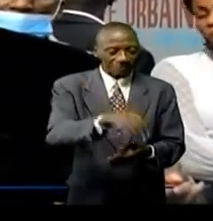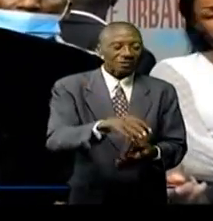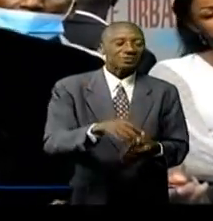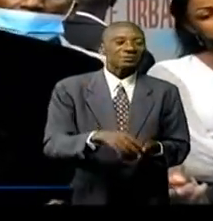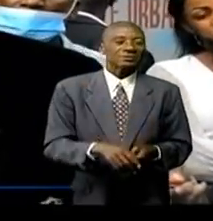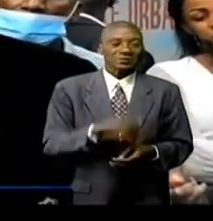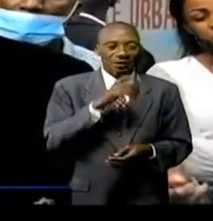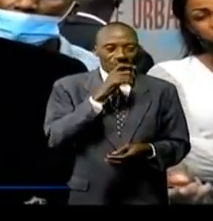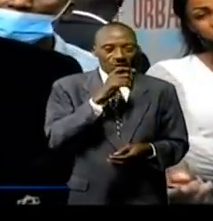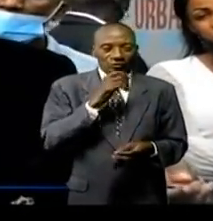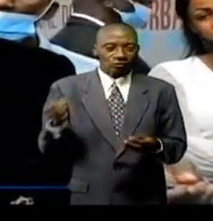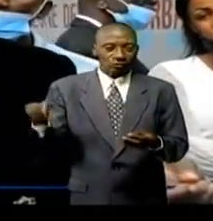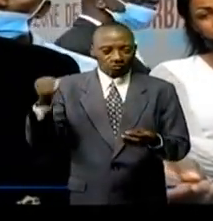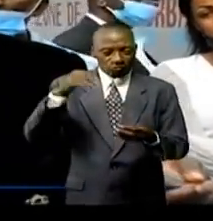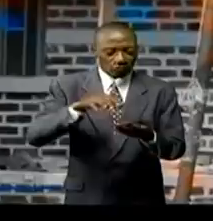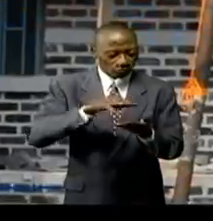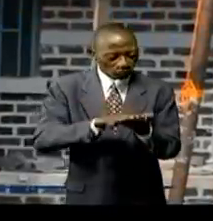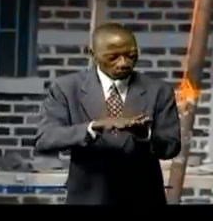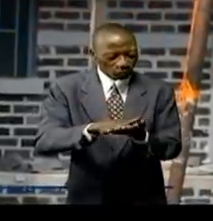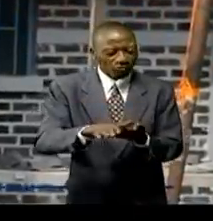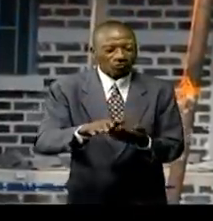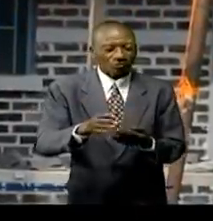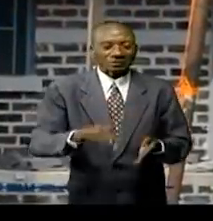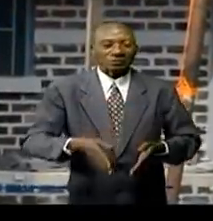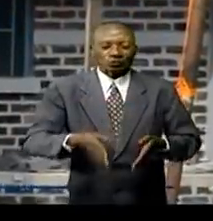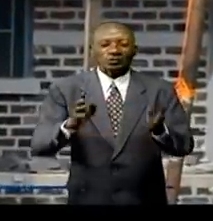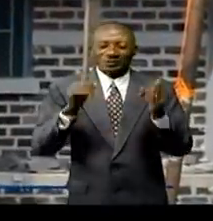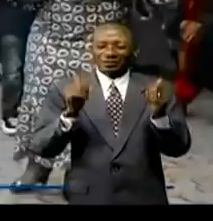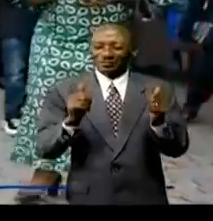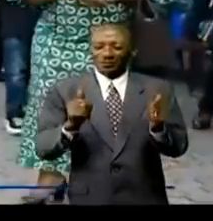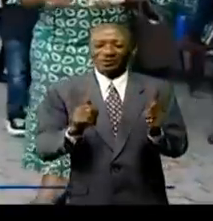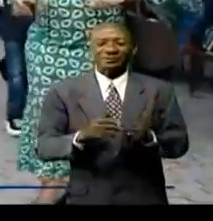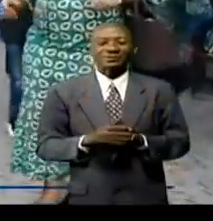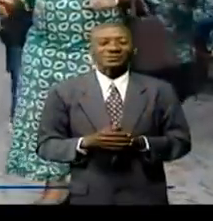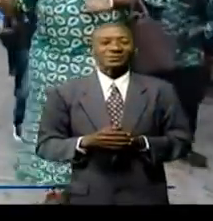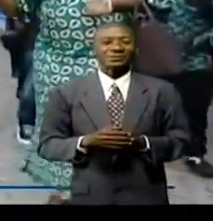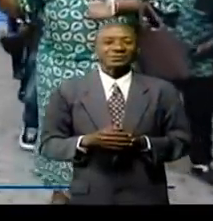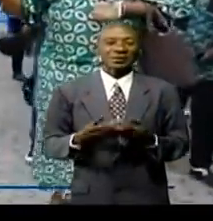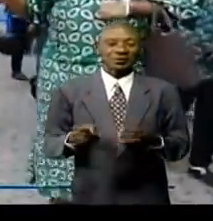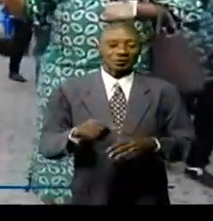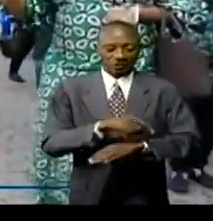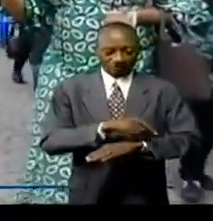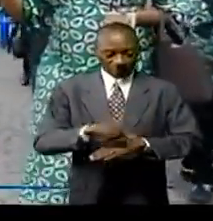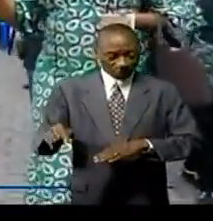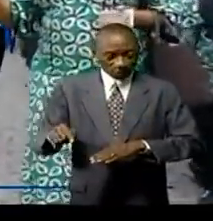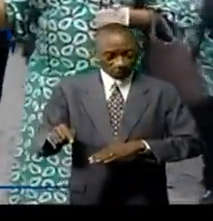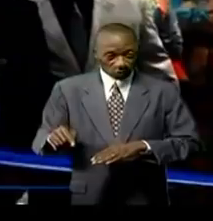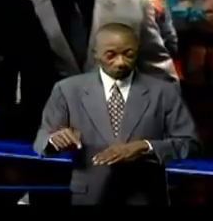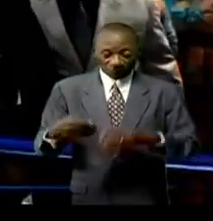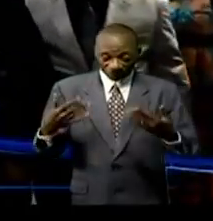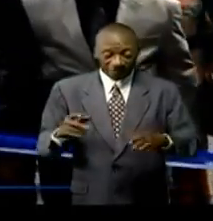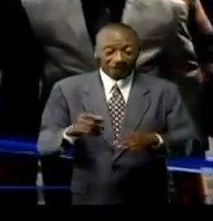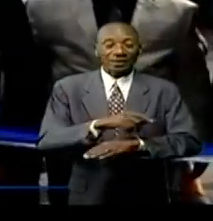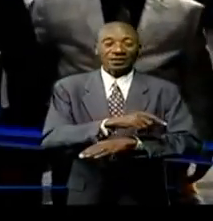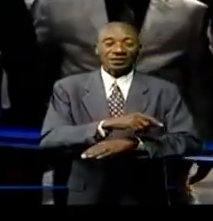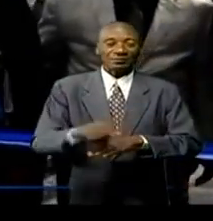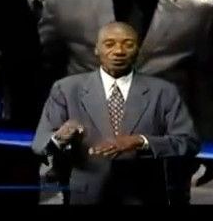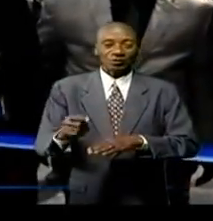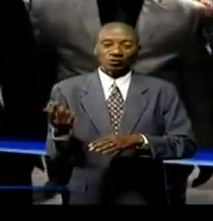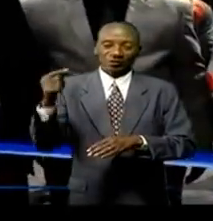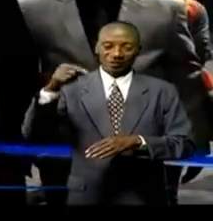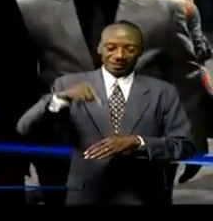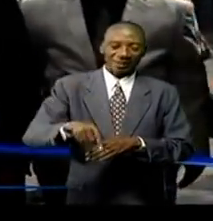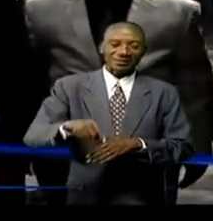Le véhicule peut circuler calmement. Juste après, le bureau administratif du quartier Pindi, dans la commune de Kalamu, a